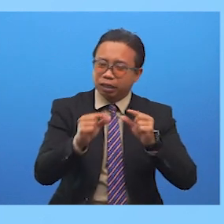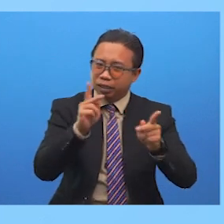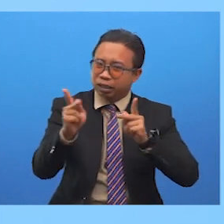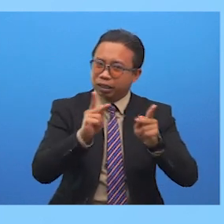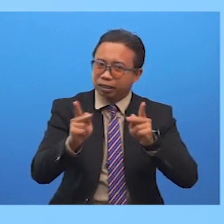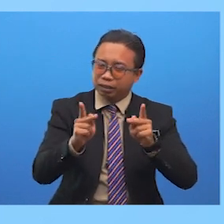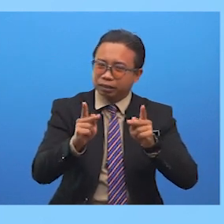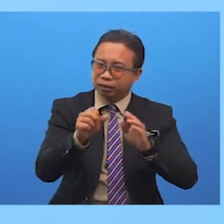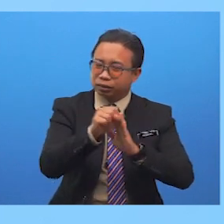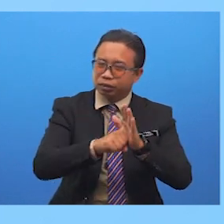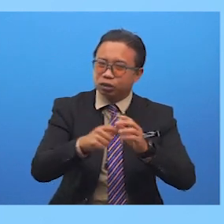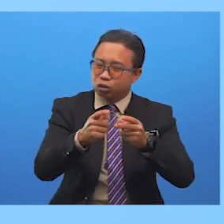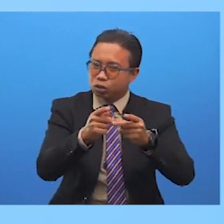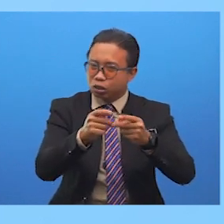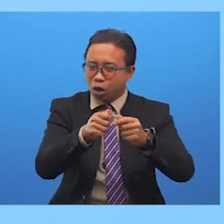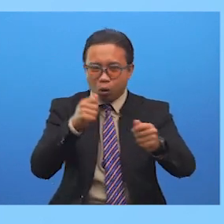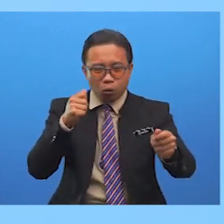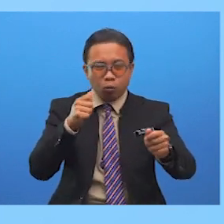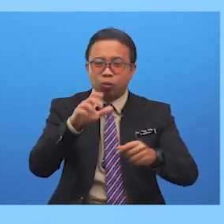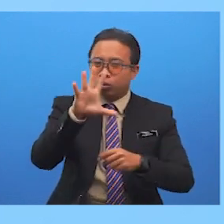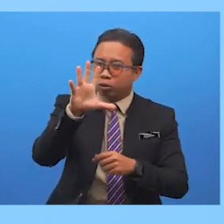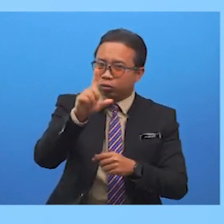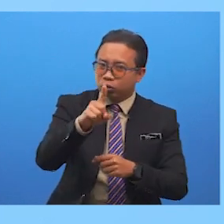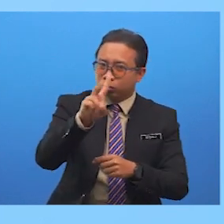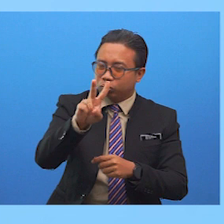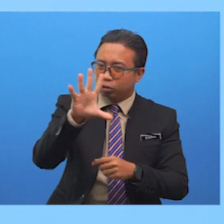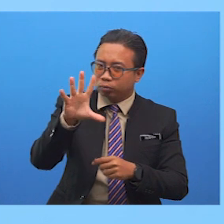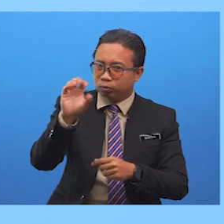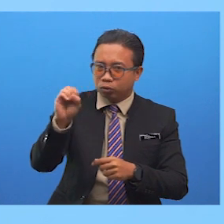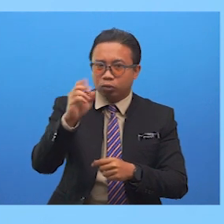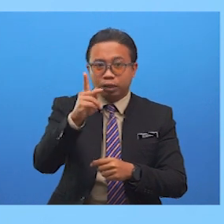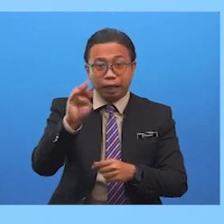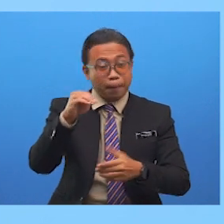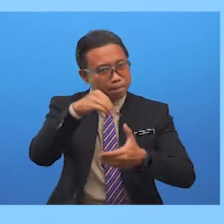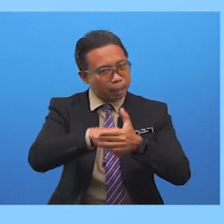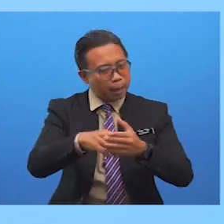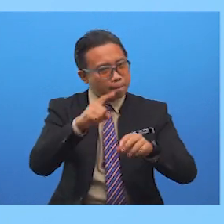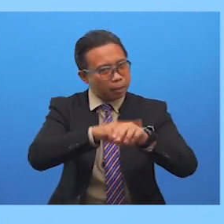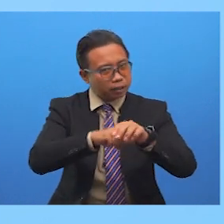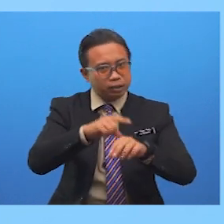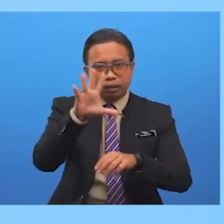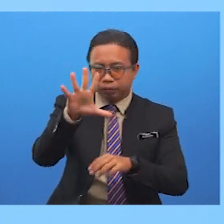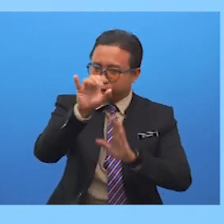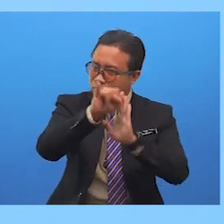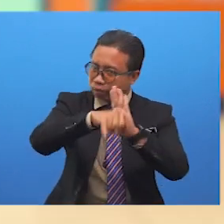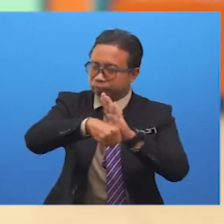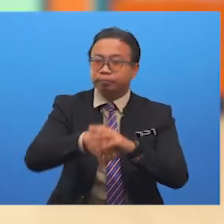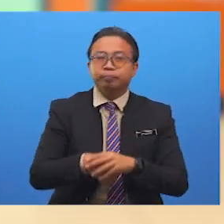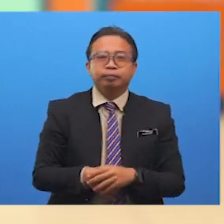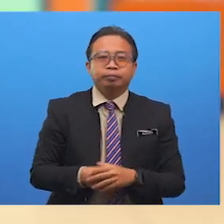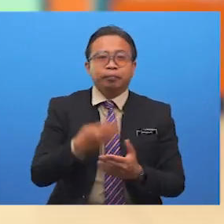kereta sejauh 250 km di dalam tempo lima jam